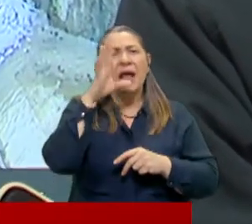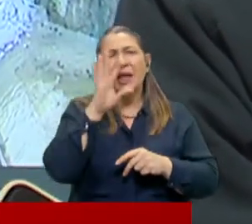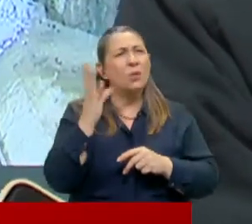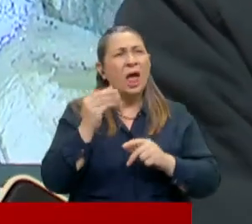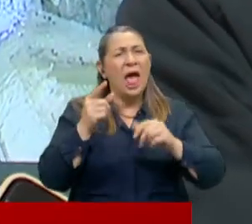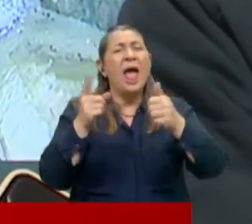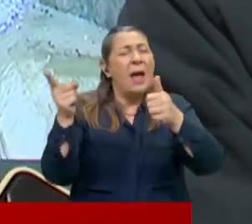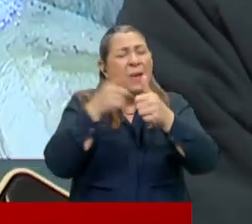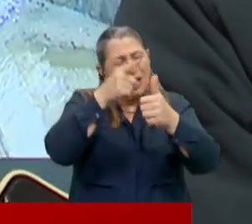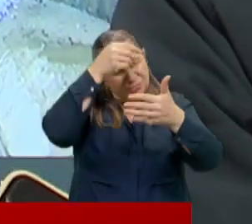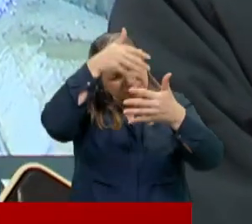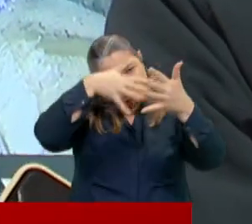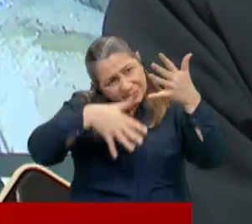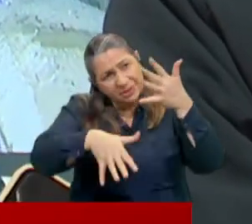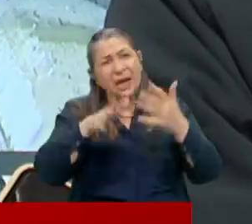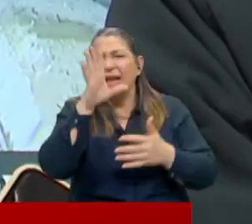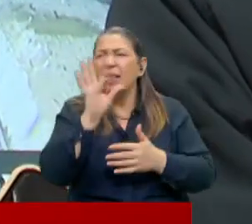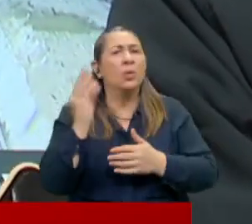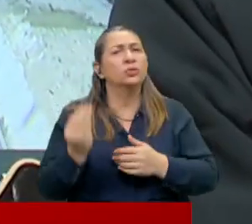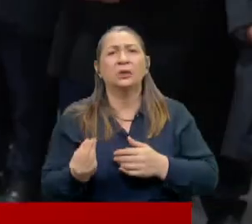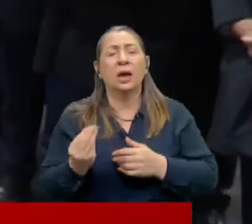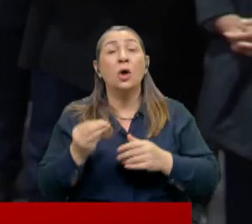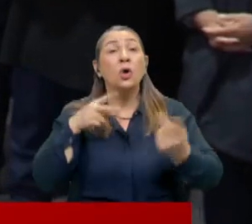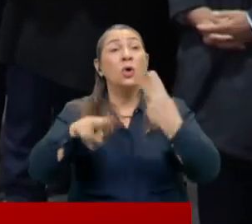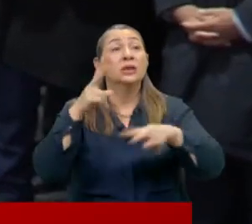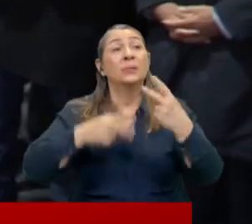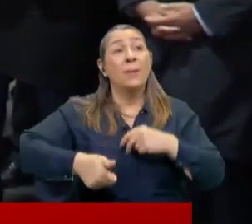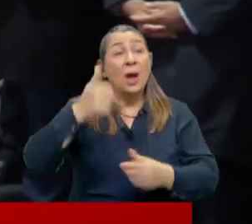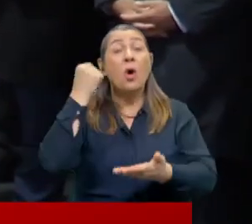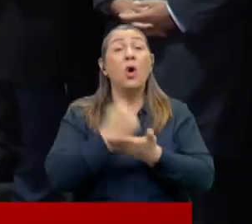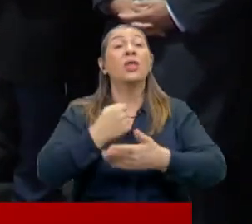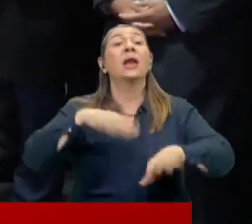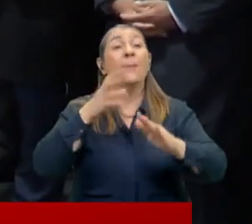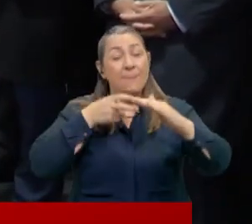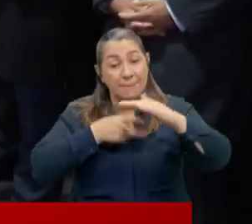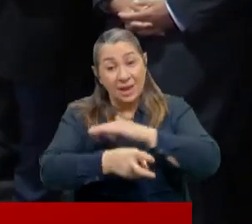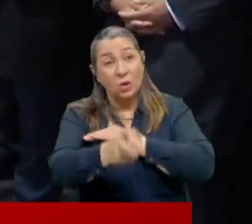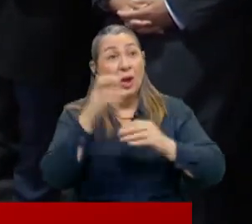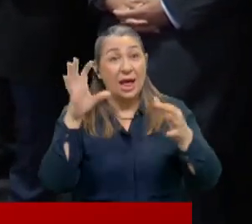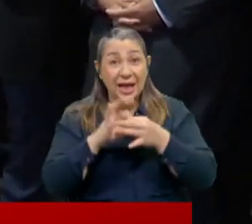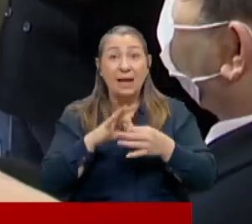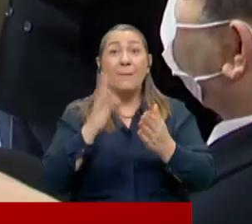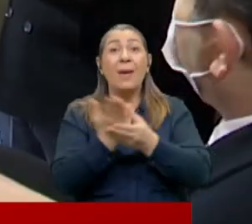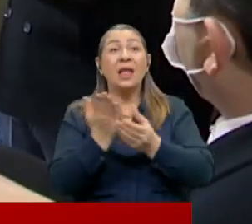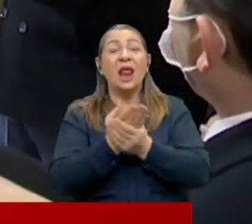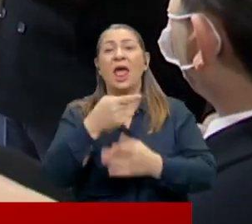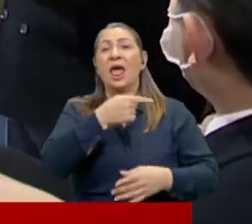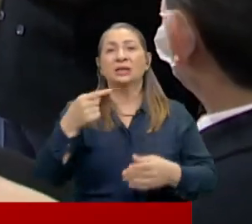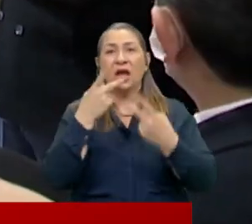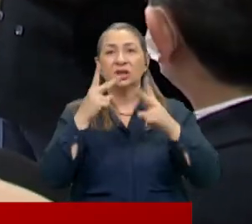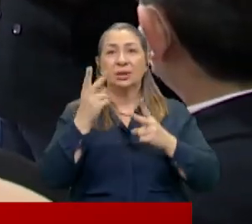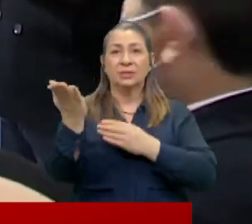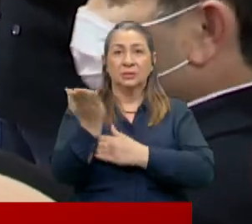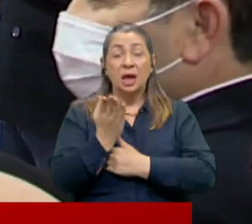en tepesinden en altına kadar kim olursa. Ulaştırma Bakanlığı'ndan onaylanmayan metro hattına ilişkin belgeler eksik açıklaması